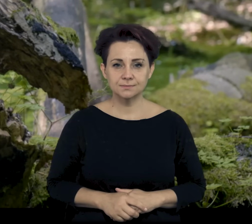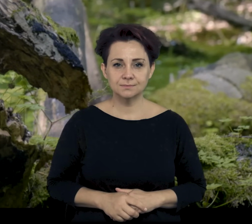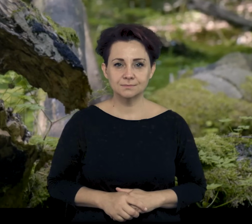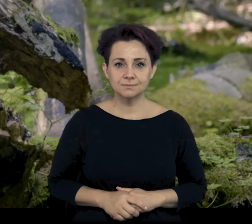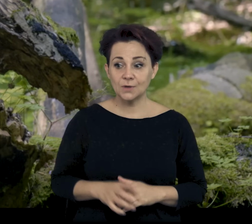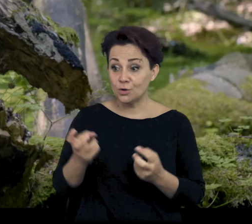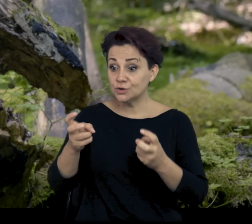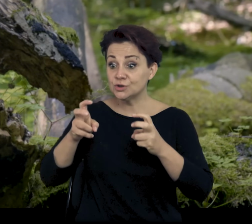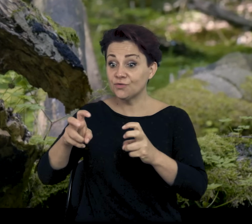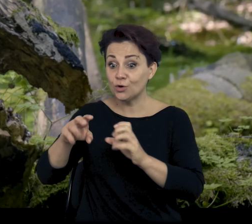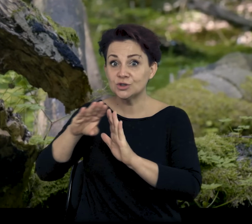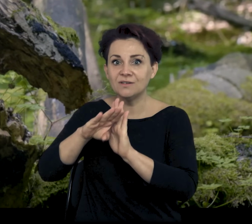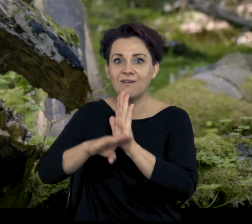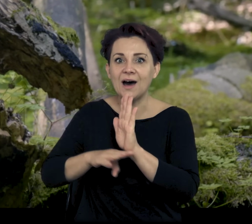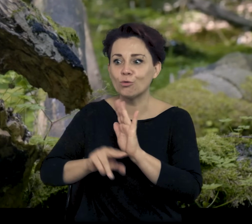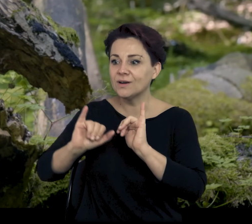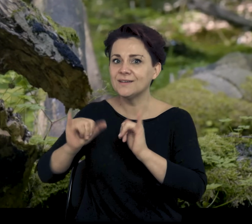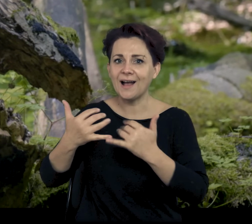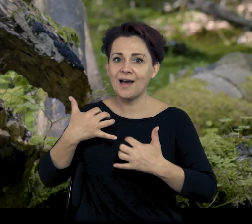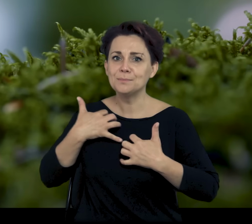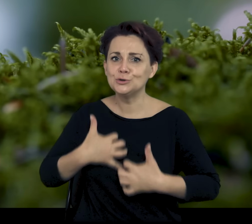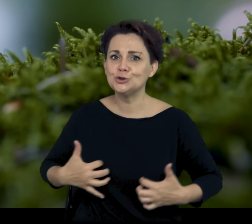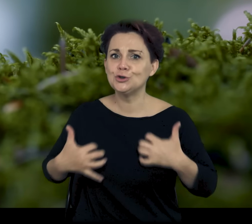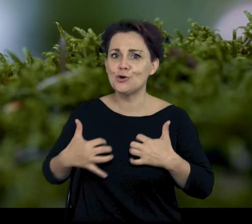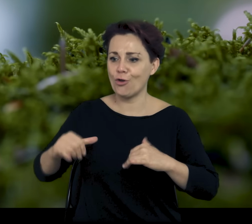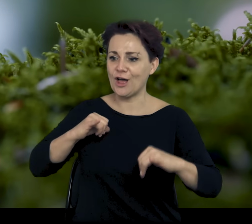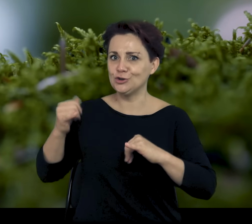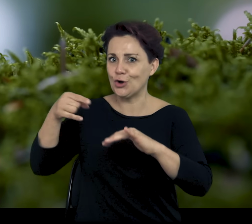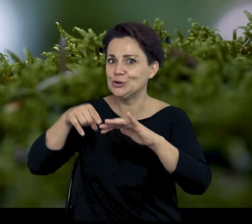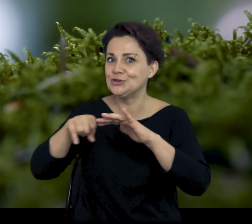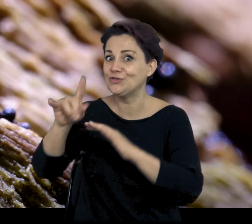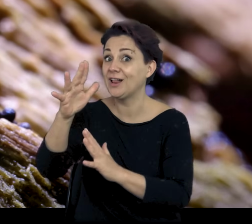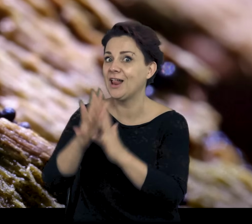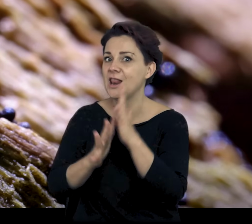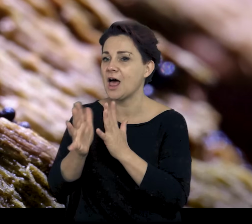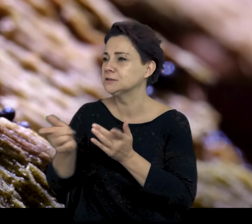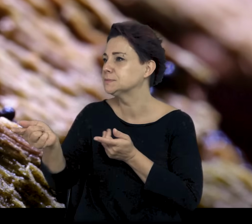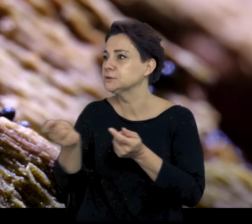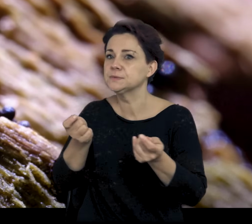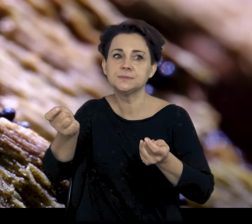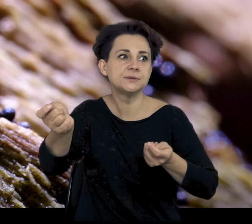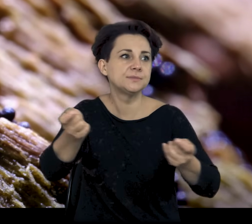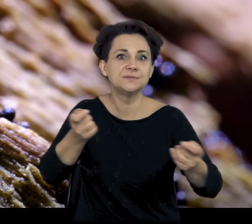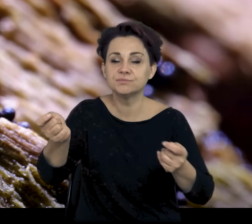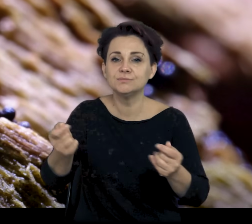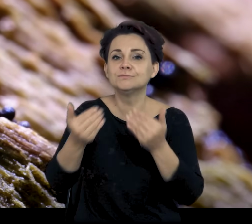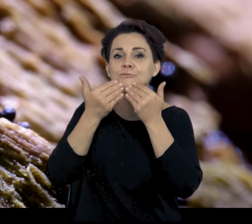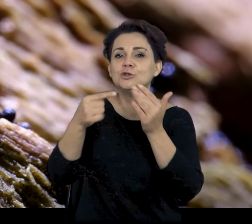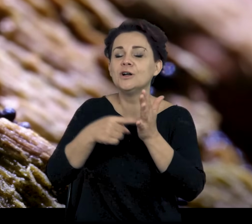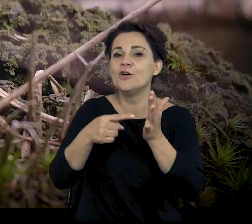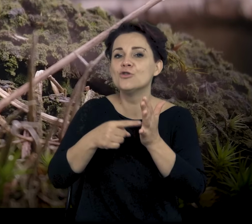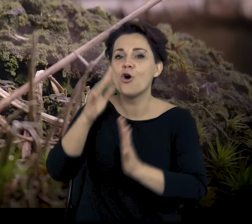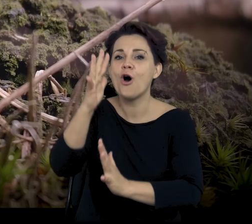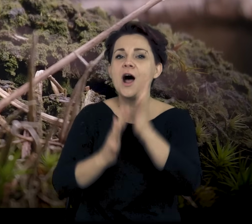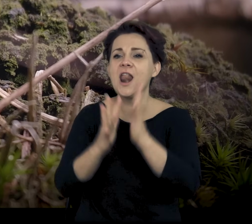Stworzenie takich warunków, w którym natura rządzi lasem, powoduje, że taki las jest zdecydowanie bogatszy